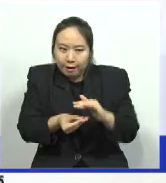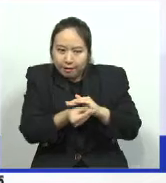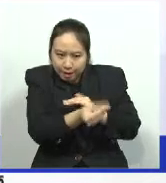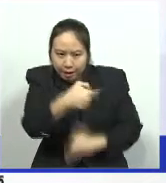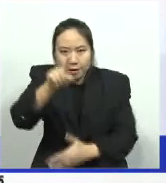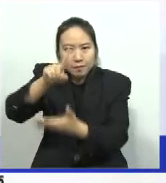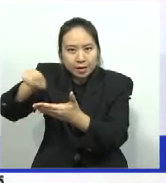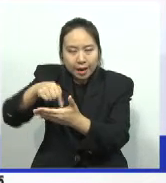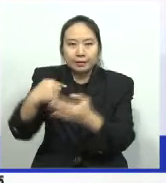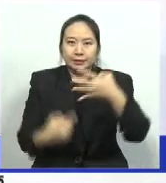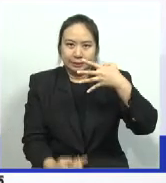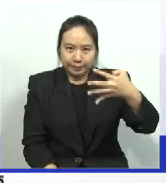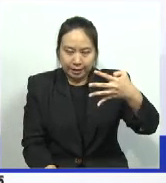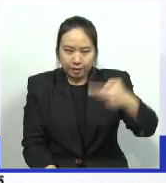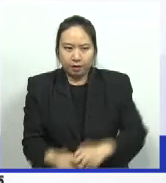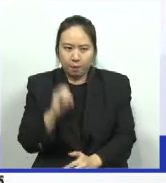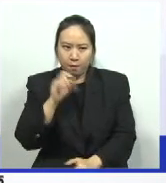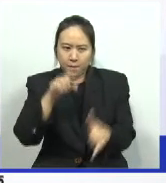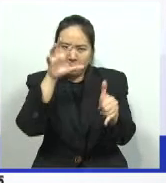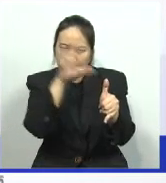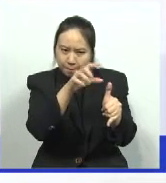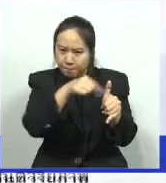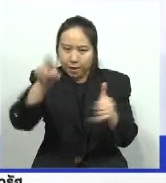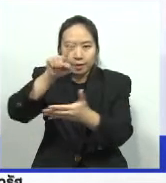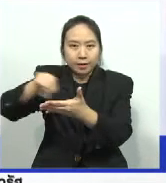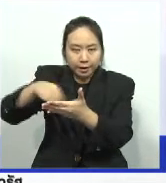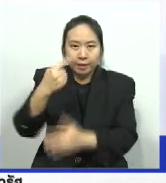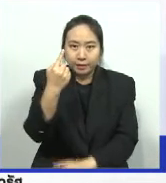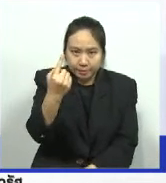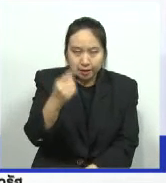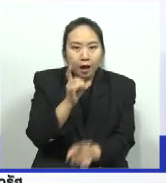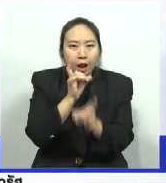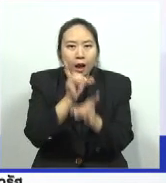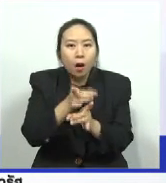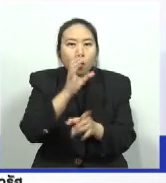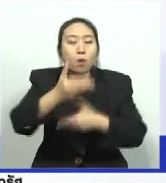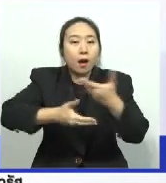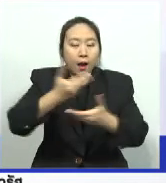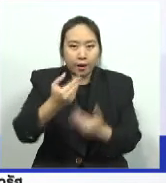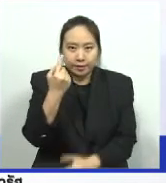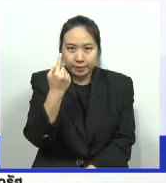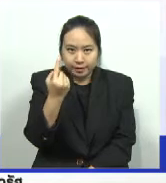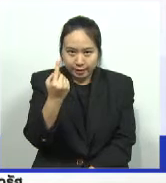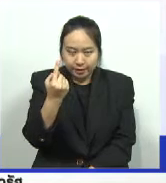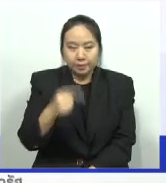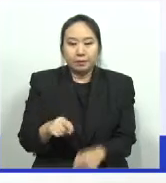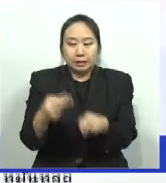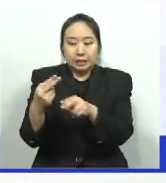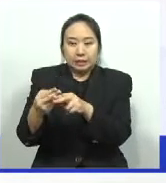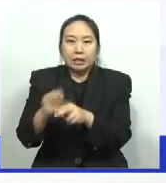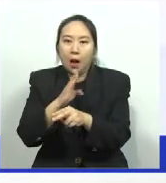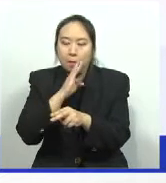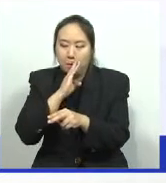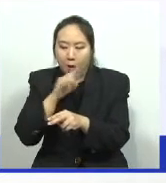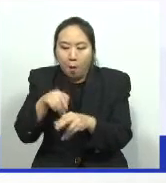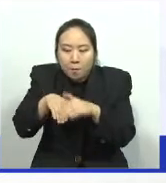ครับข่มขู่ให้ลงคะแนน1เรื่องจำหน่ายสุรา1เรื่องสวมสิทธิ์เลือกตั้ง1